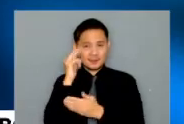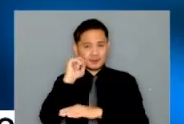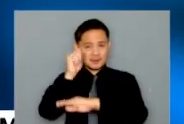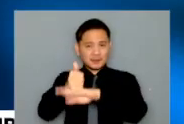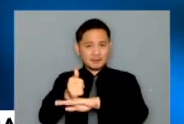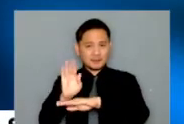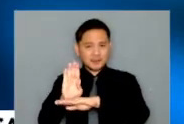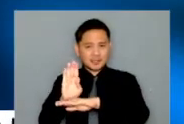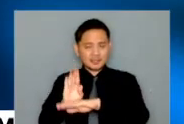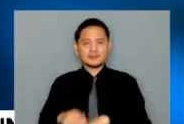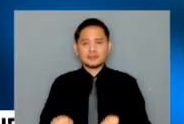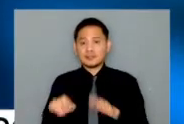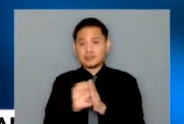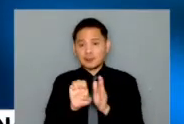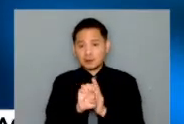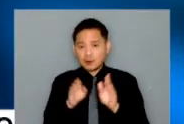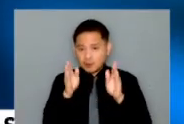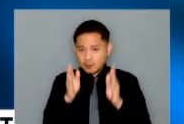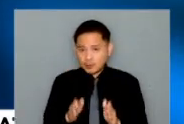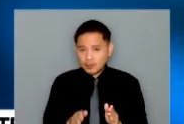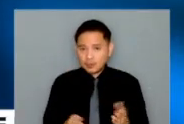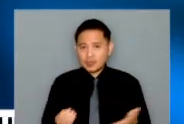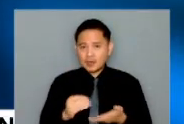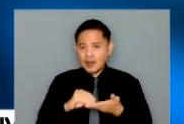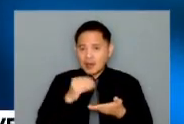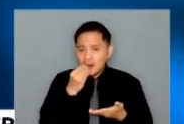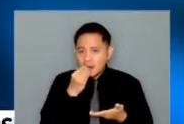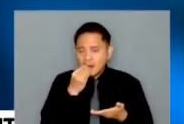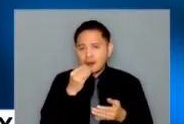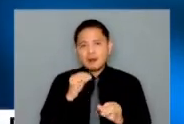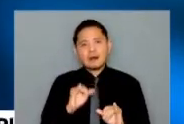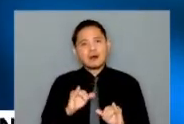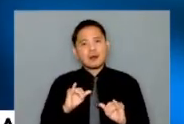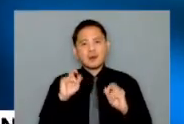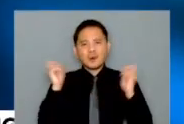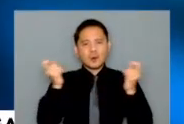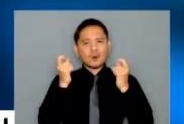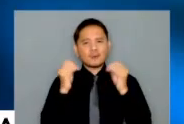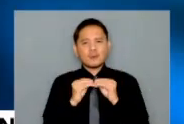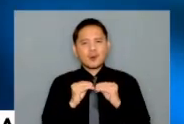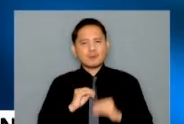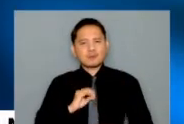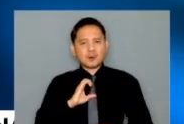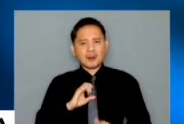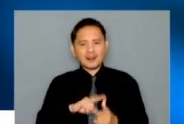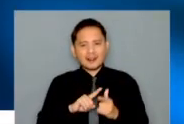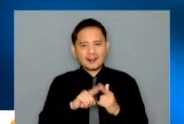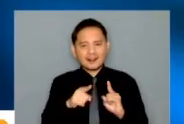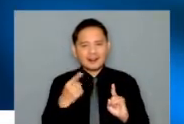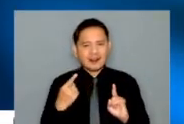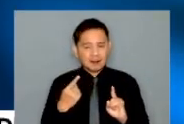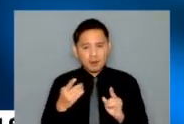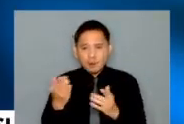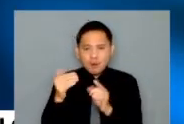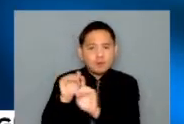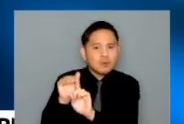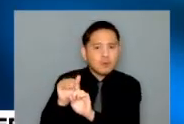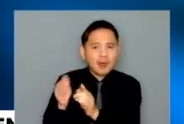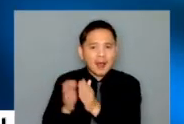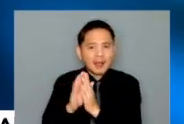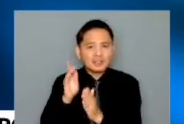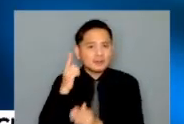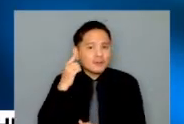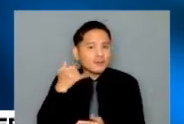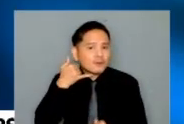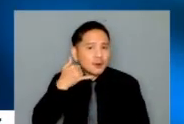namin, susunod na activities nila, social celebration, kukunin pa rin po kami. So, talaga, we make sure ho, na yung pong mga kanin namin ay